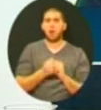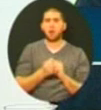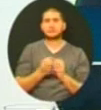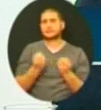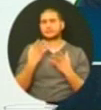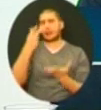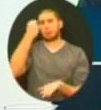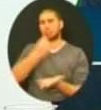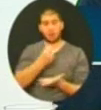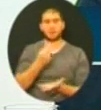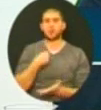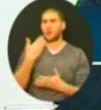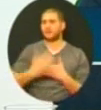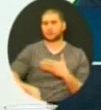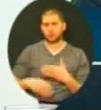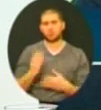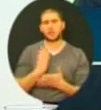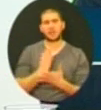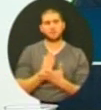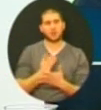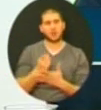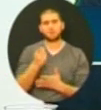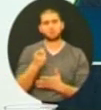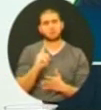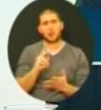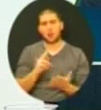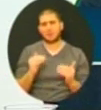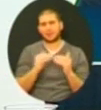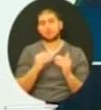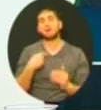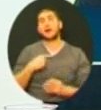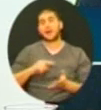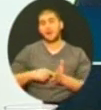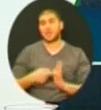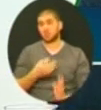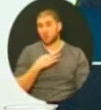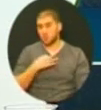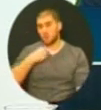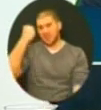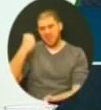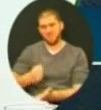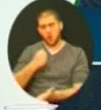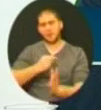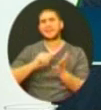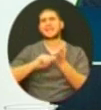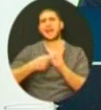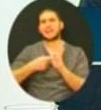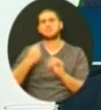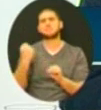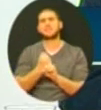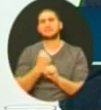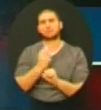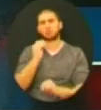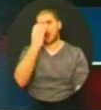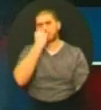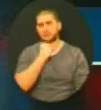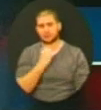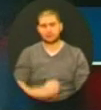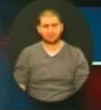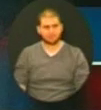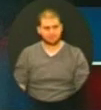את הדבר הזה הפסקנו, משוואה הזו לא נכונה, הכוונה היא בפירוש לפגוע ביעדים מבצעים של החמאס. כן,